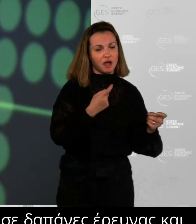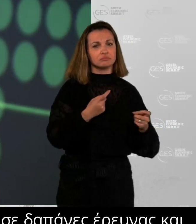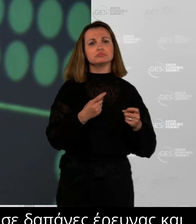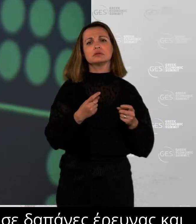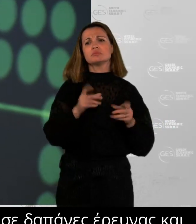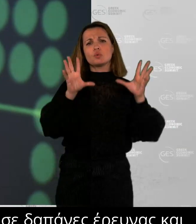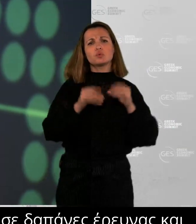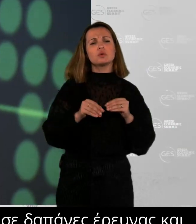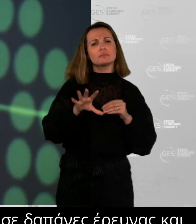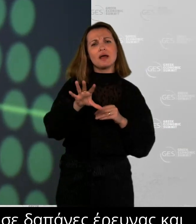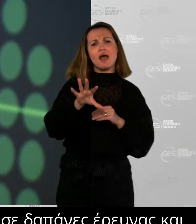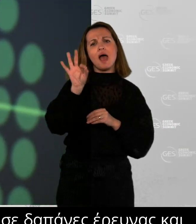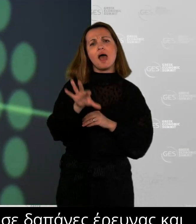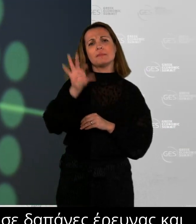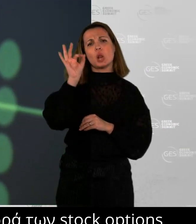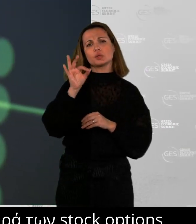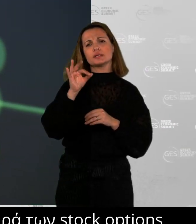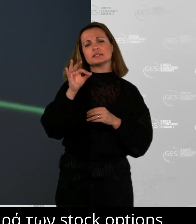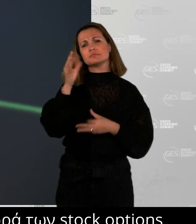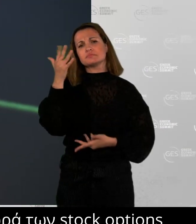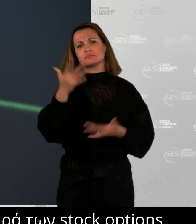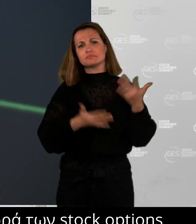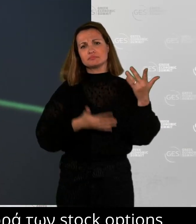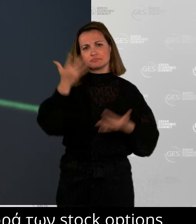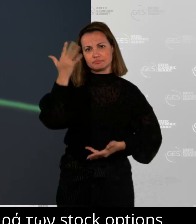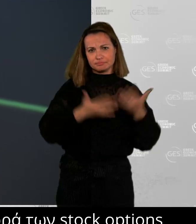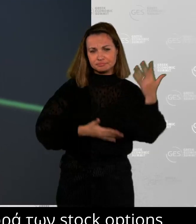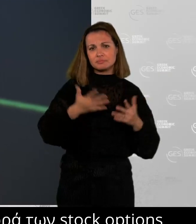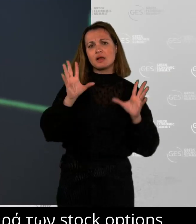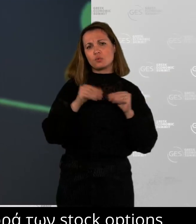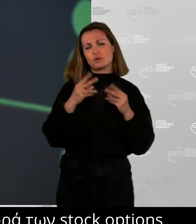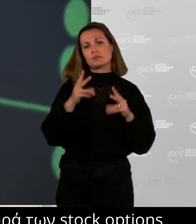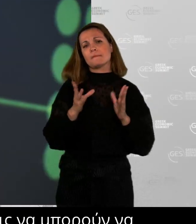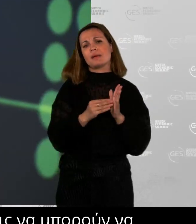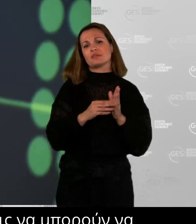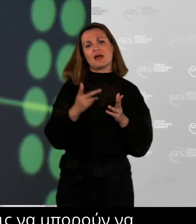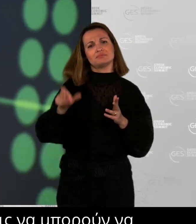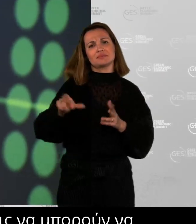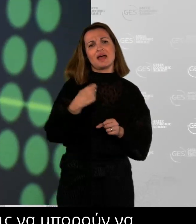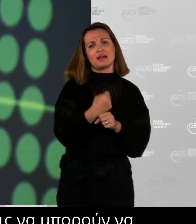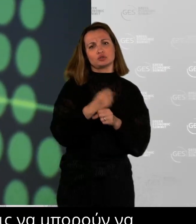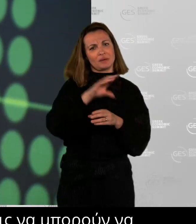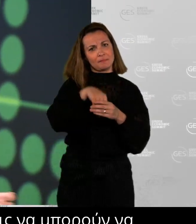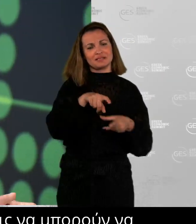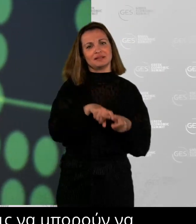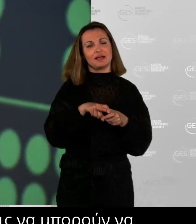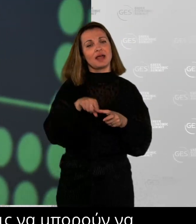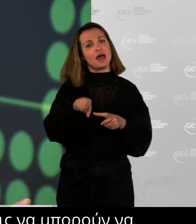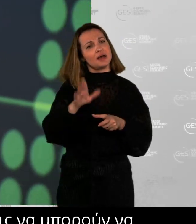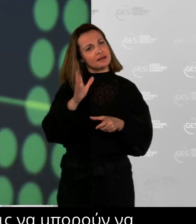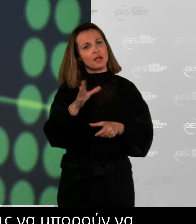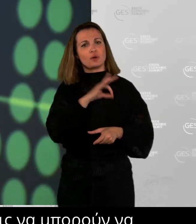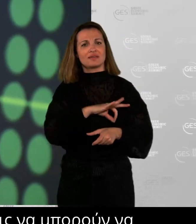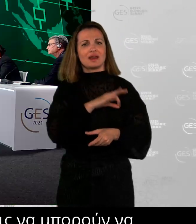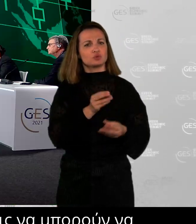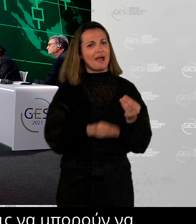οι εργαζόμενοι στις νοφιείς επιχειρήσεις να μπορούν να αγοράσουν σε καλύτερη τιμή τις μετοχές της εταιρείας τους. Και επίσης έχουμε και συνέχεια στο κλασικό μοντέλο που